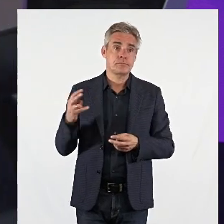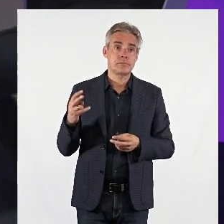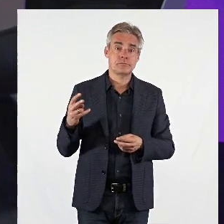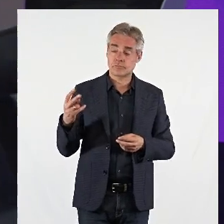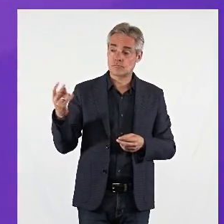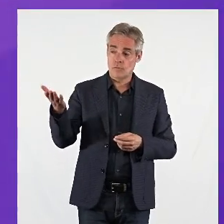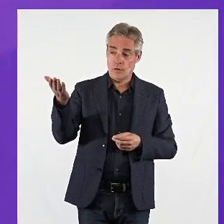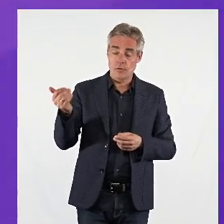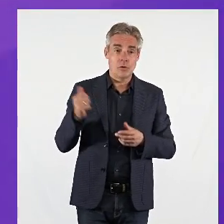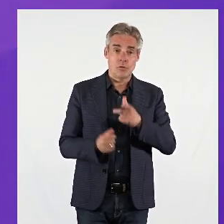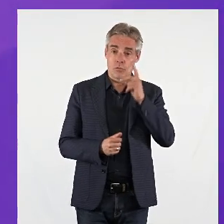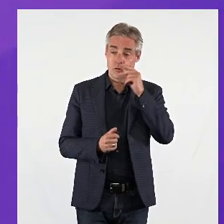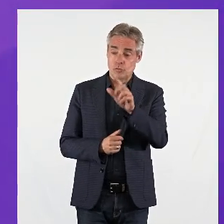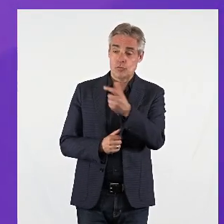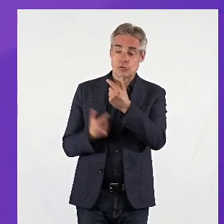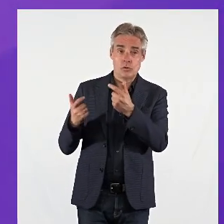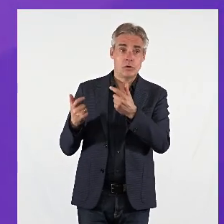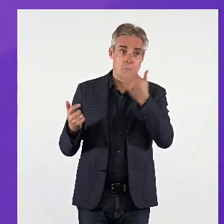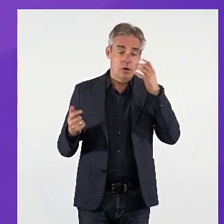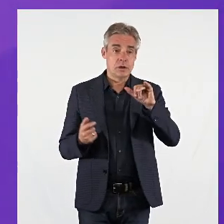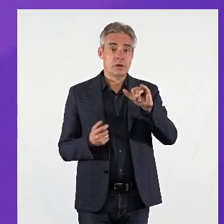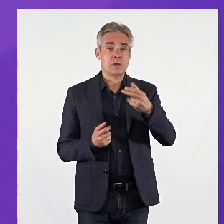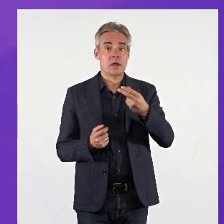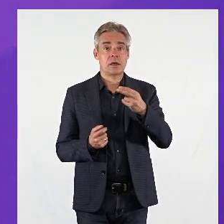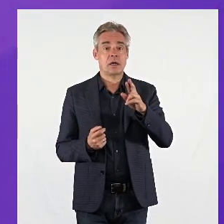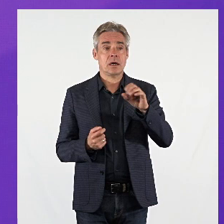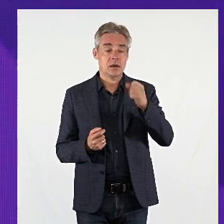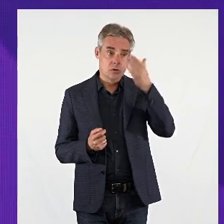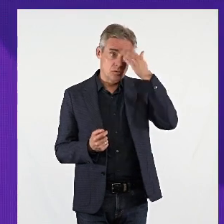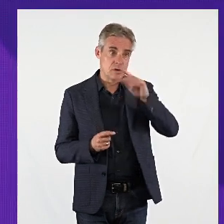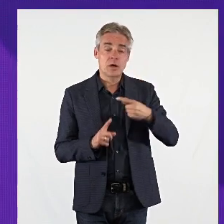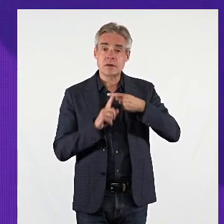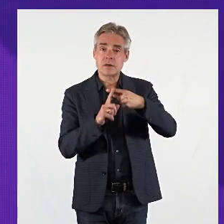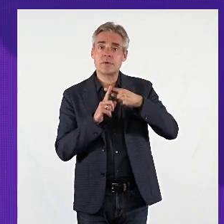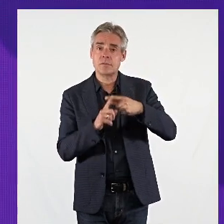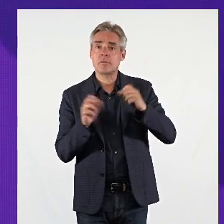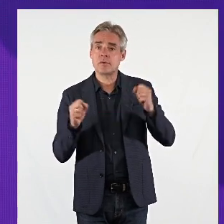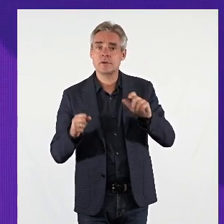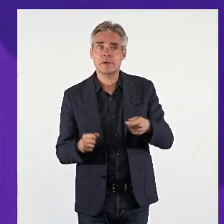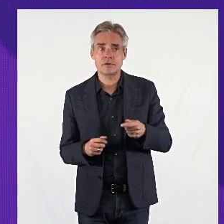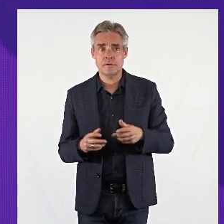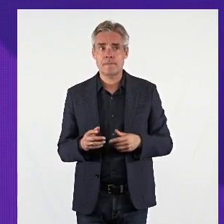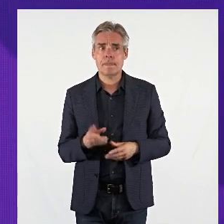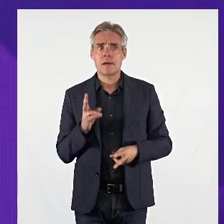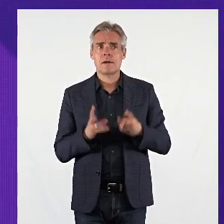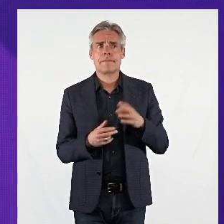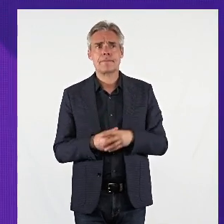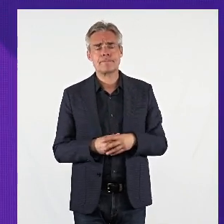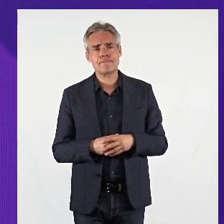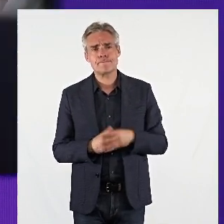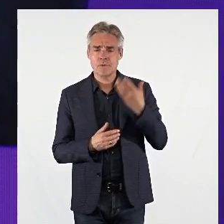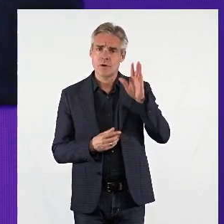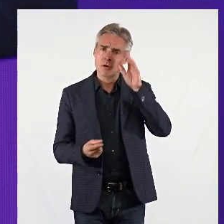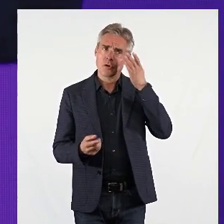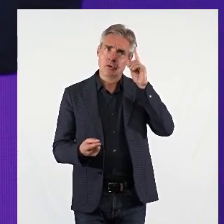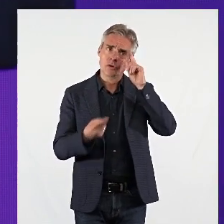prévention des risques. C'est des choses qu'à l'INRS, on sait travailler. On peut cibler. Ah oui. On peut cibler aussi, et ça c'est un enjeu au